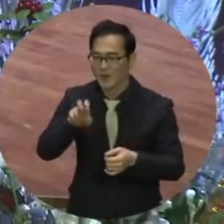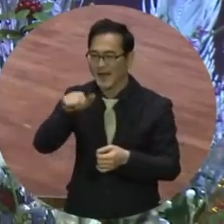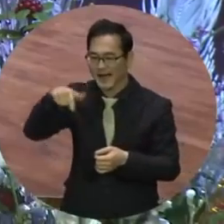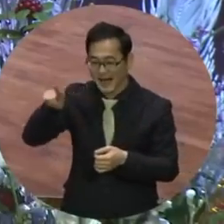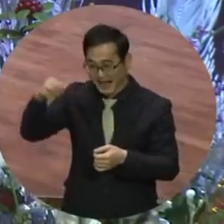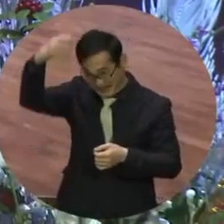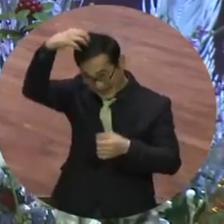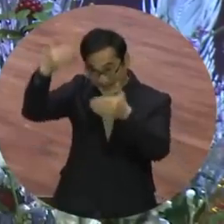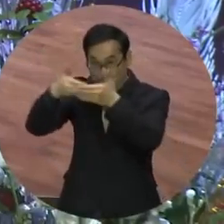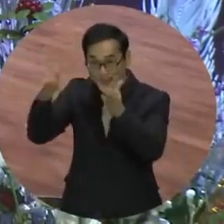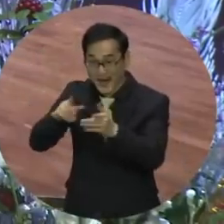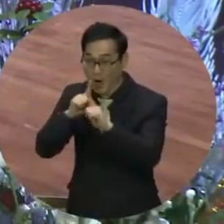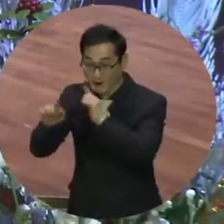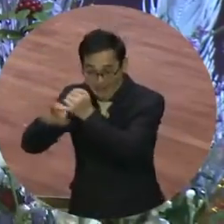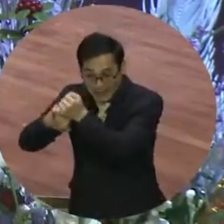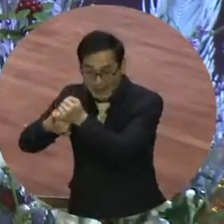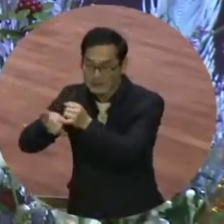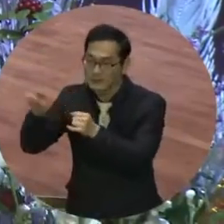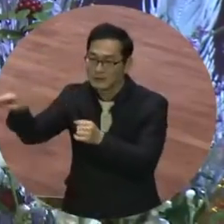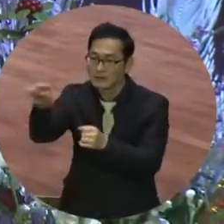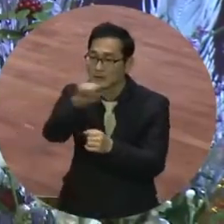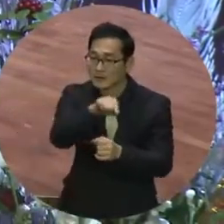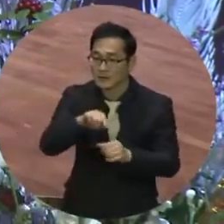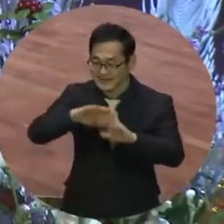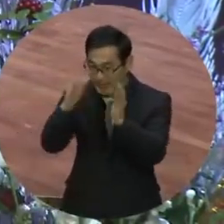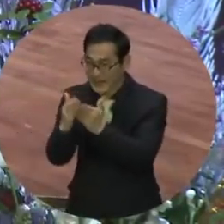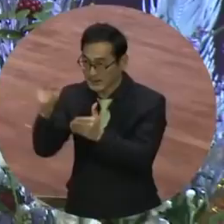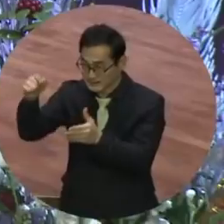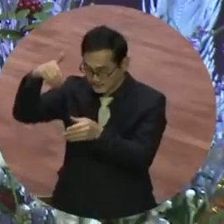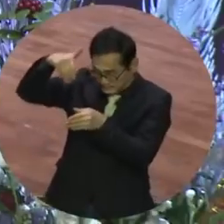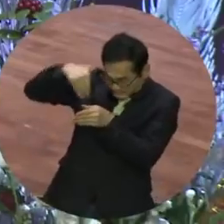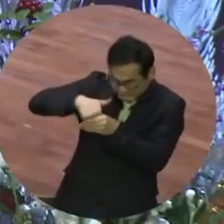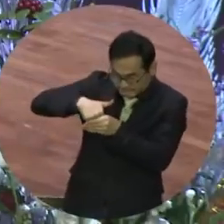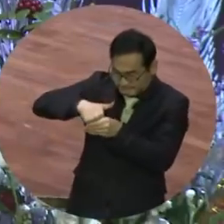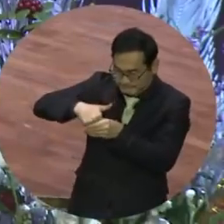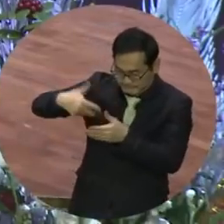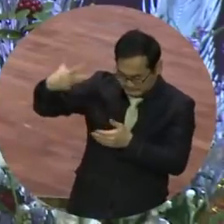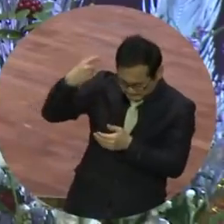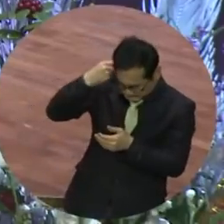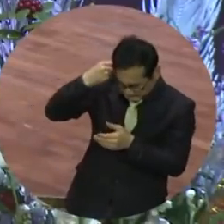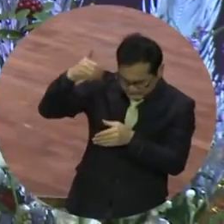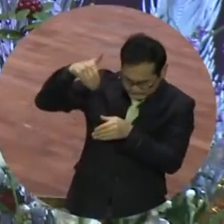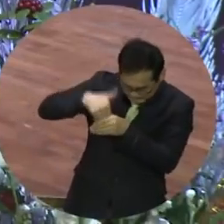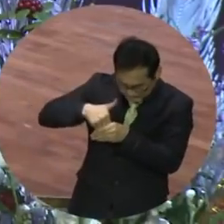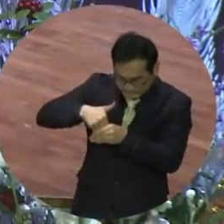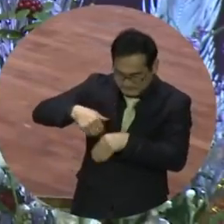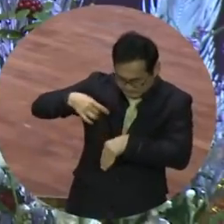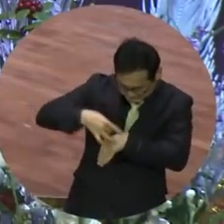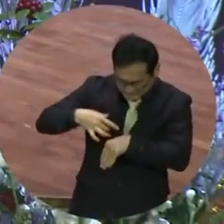이 각인 뿌리 체질이 돼야 돼요. 그걸 제가 줄여서 말씀드려요. 21가지를. 갈천당 1호 2각.